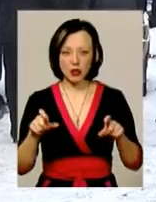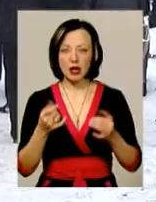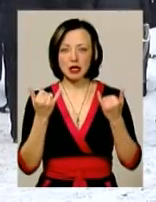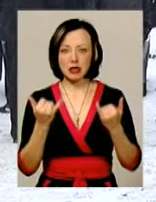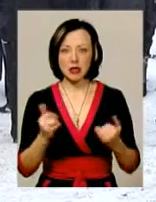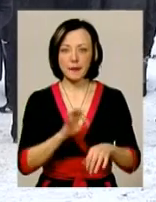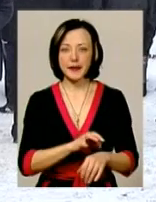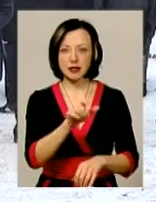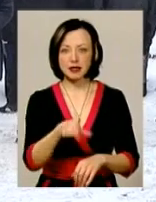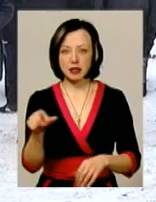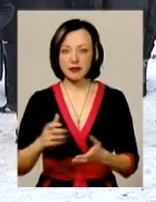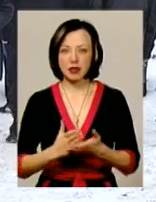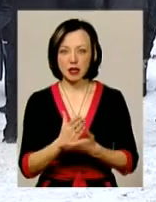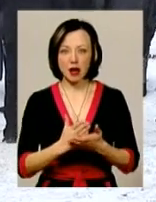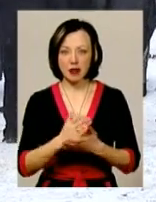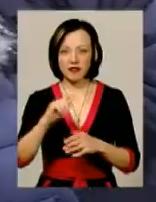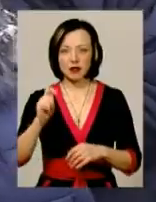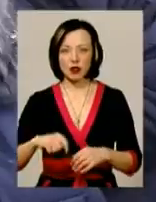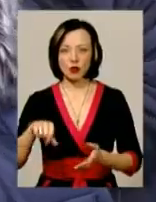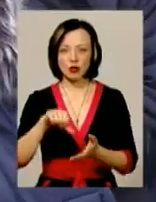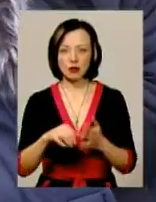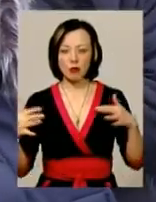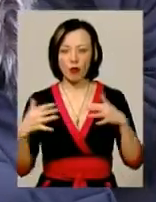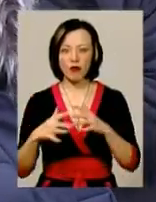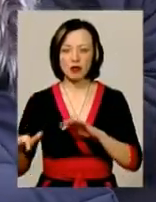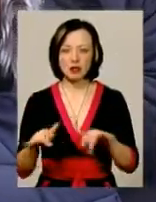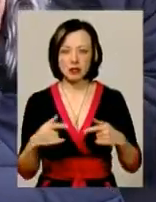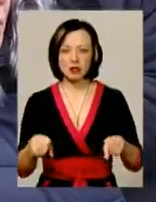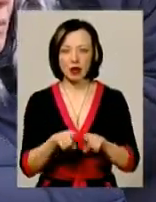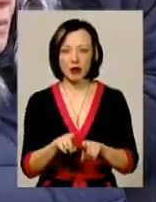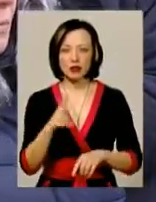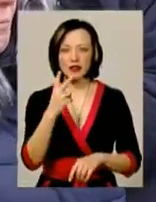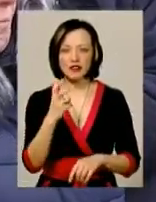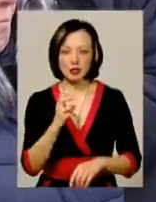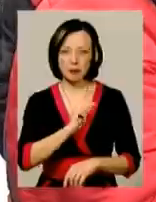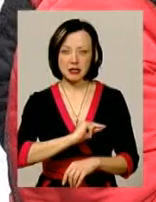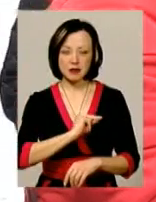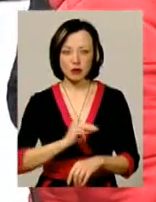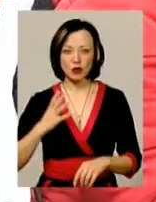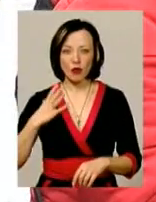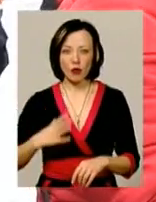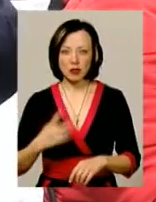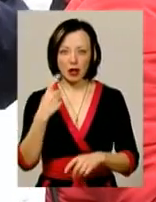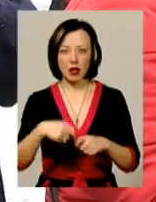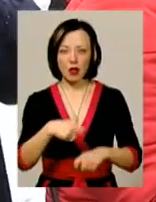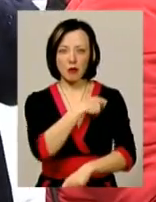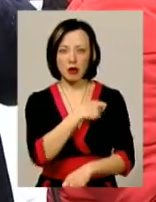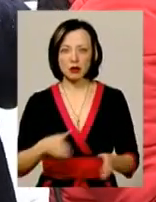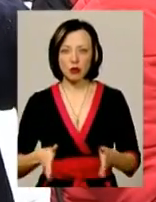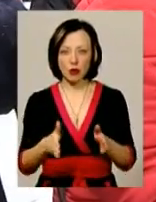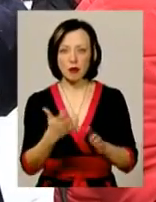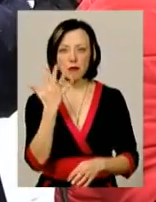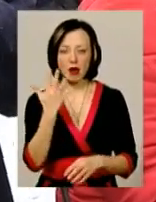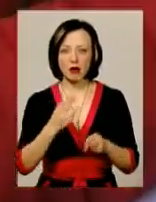нині пацієнтам, а це ветерани війни і учасники бойових дій, а також 200 медпрацівників, доводиться майже кілометр дороги від